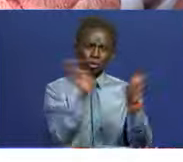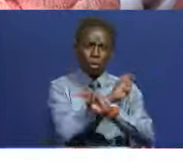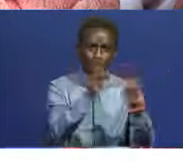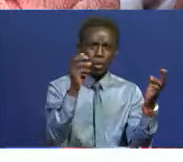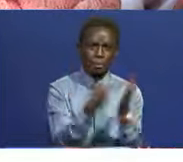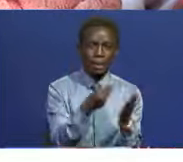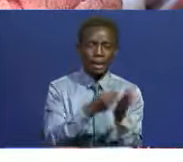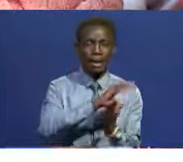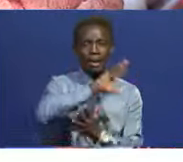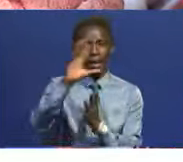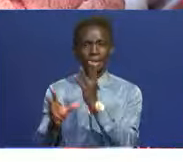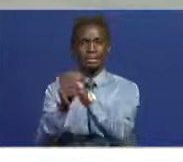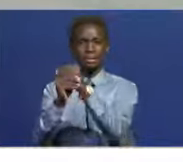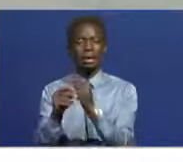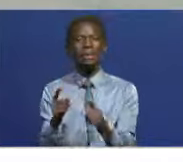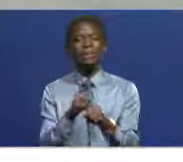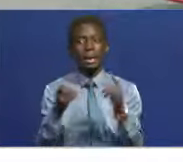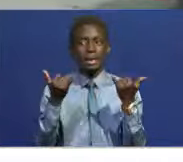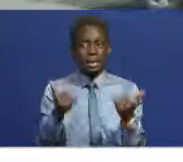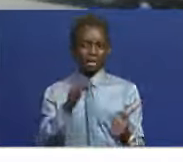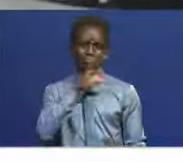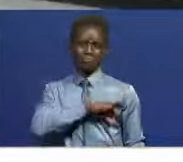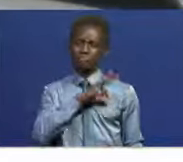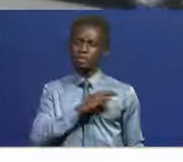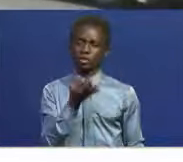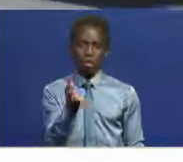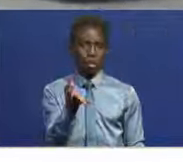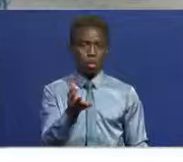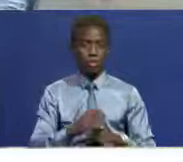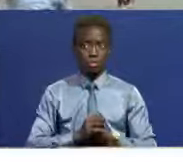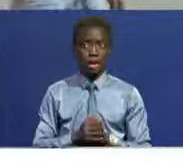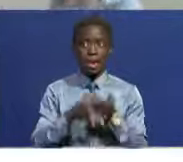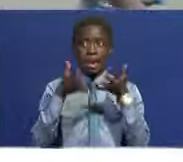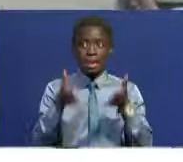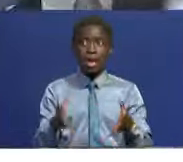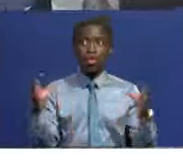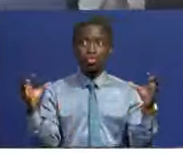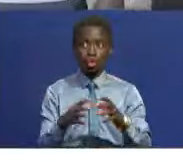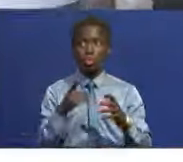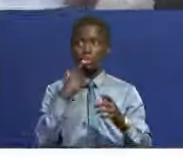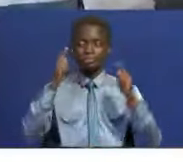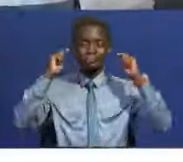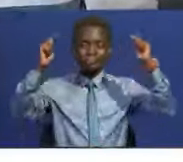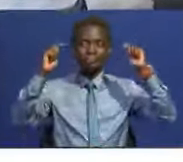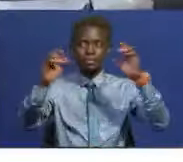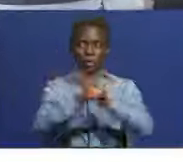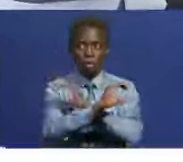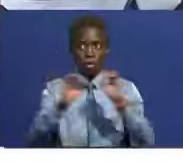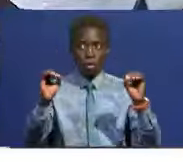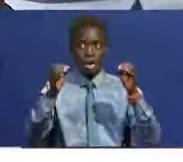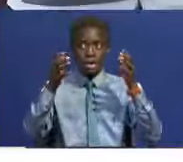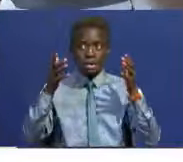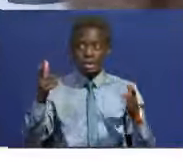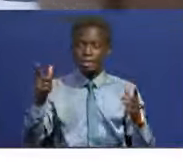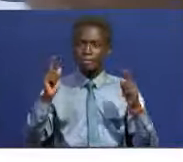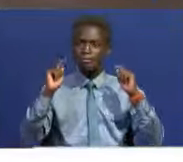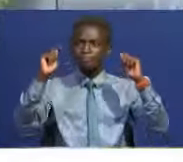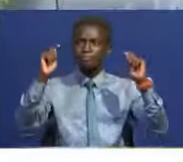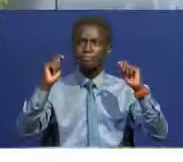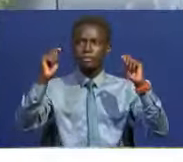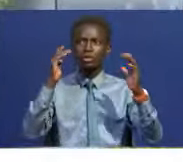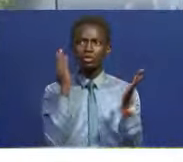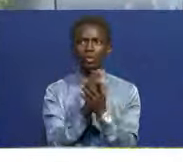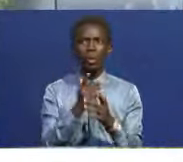lakini mapato imekuwa chini. Hatua ya waandamanaji ya kutoshiriki maandamano hivi leo yasemekana ilichochewa na madai ya